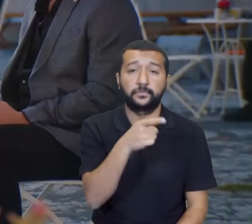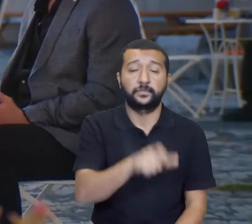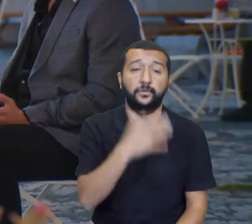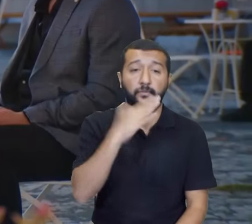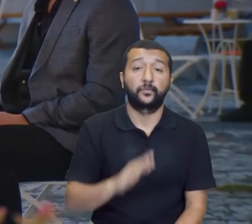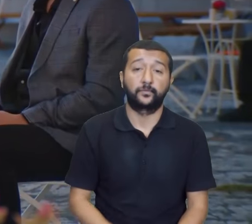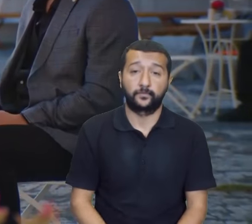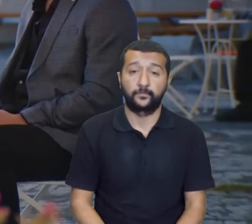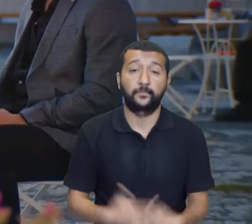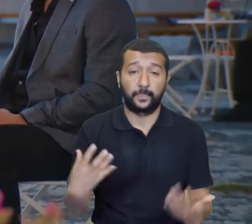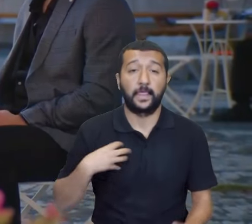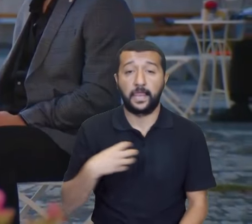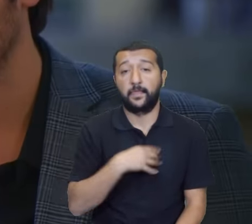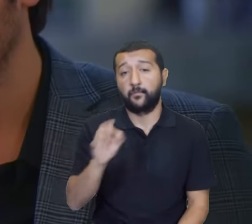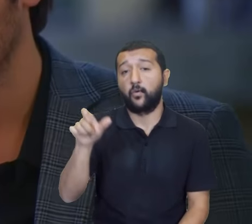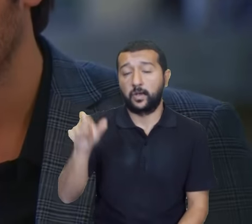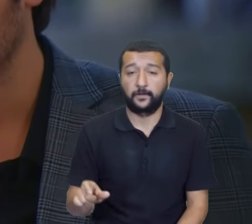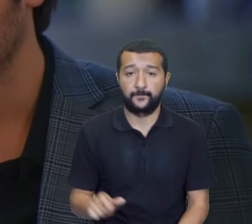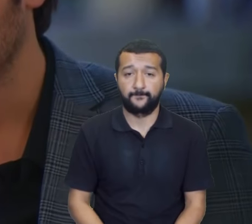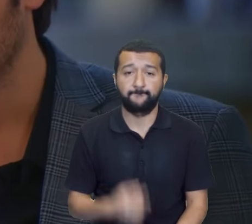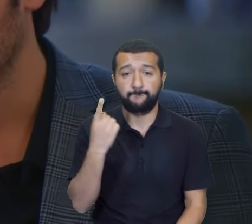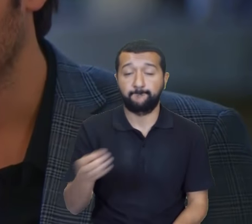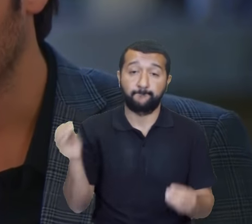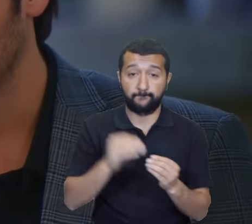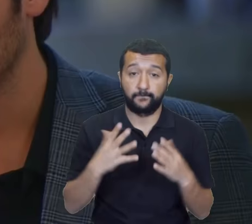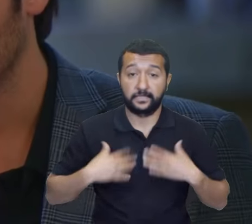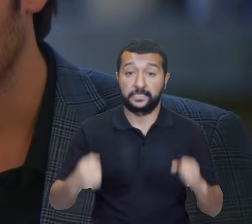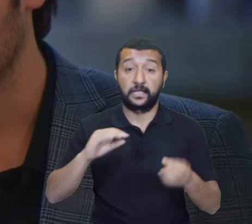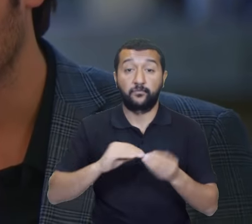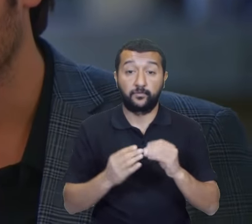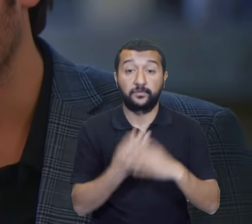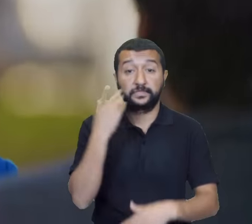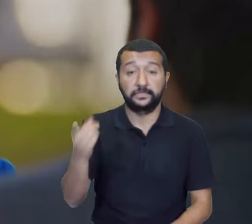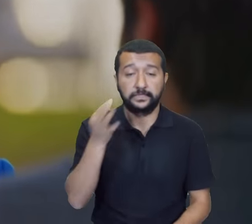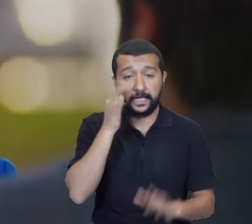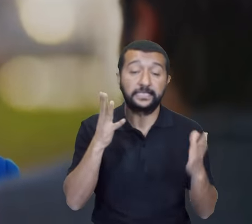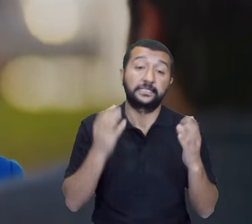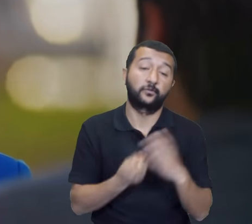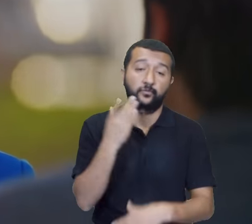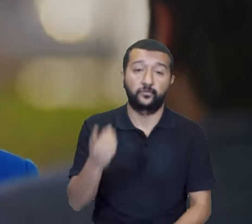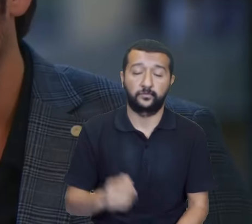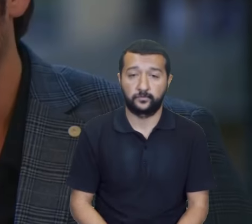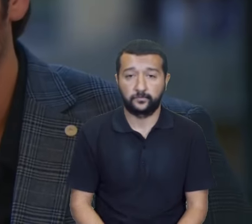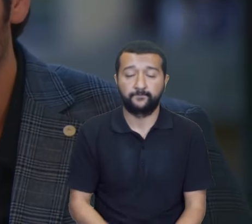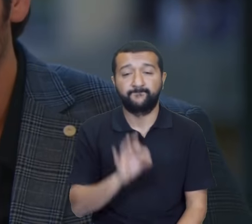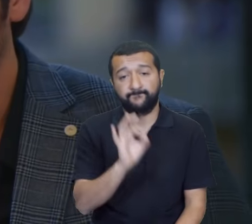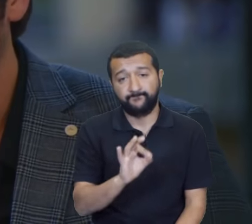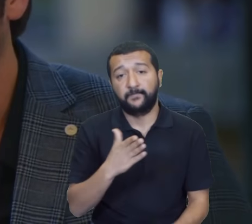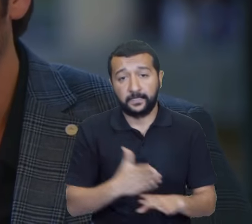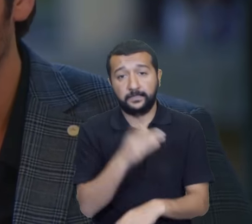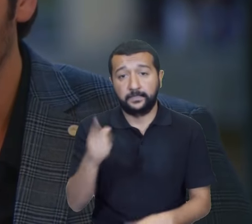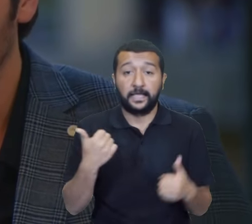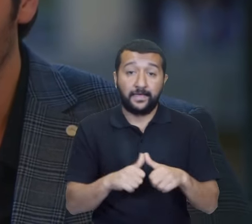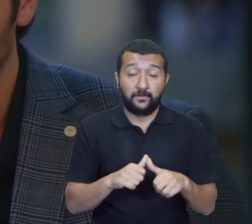yok. Evet, annemin halleri. Bir de üstüne sağlık problemi çıkınca iyice hassaslaştı. E tabii artık